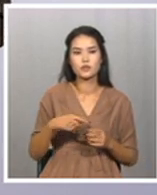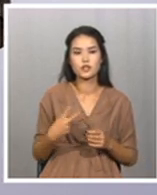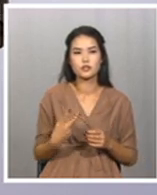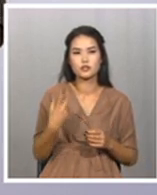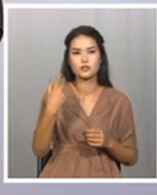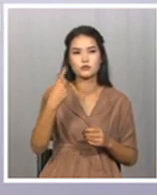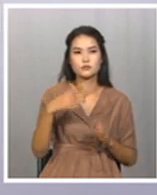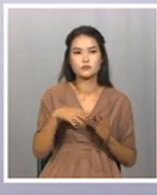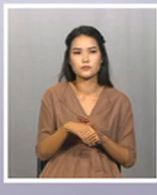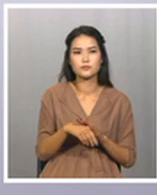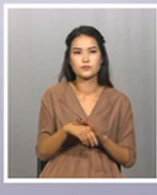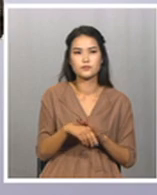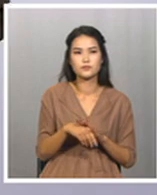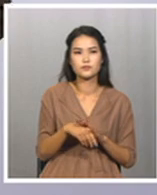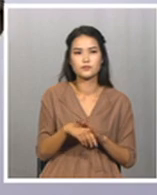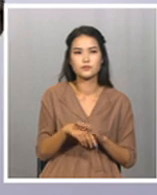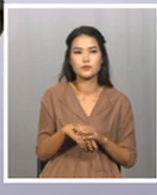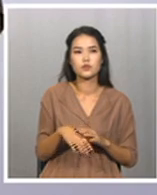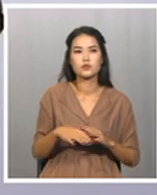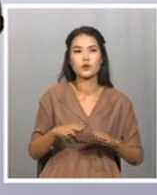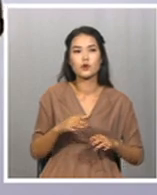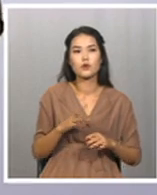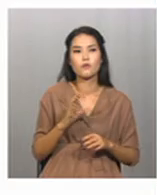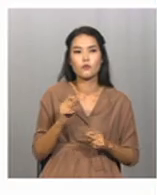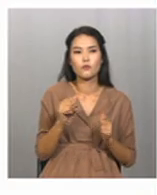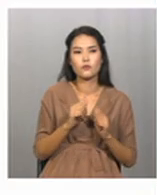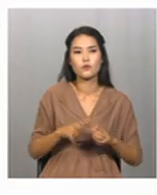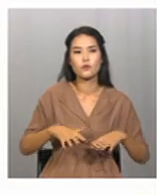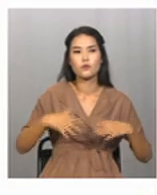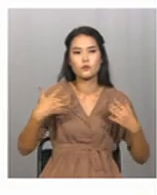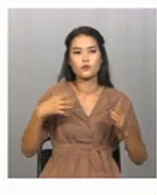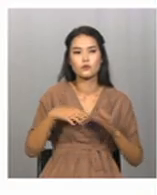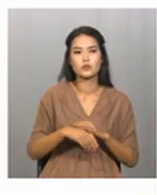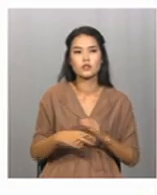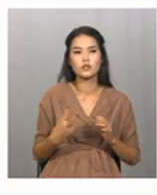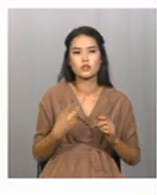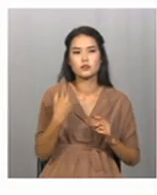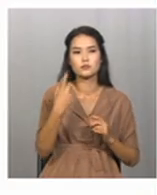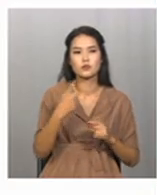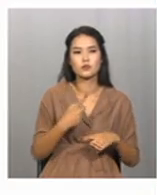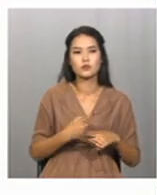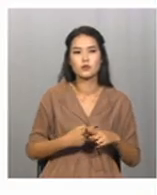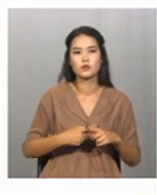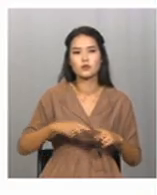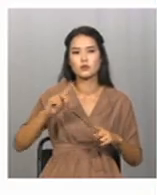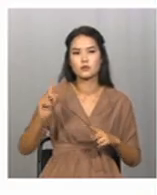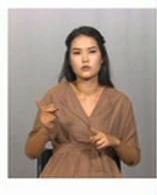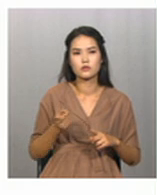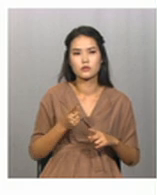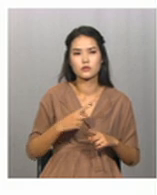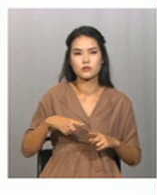дейін, функцияның өсу аралығы 2-ден 1-ден плюс шекстікке дейін,